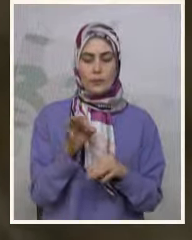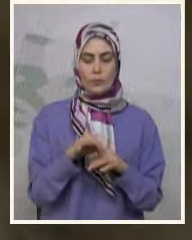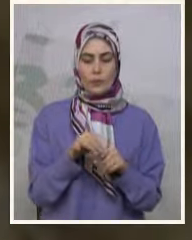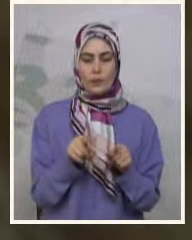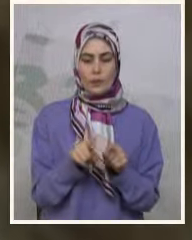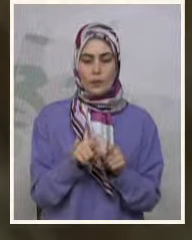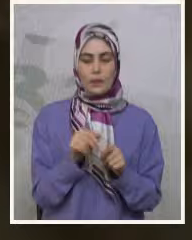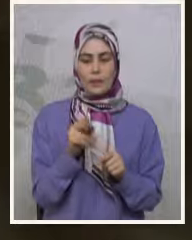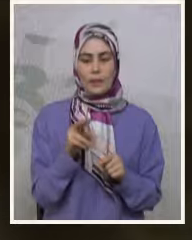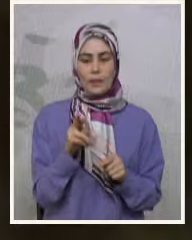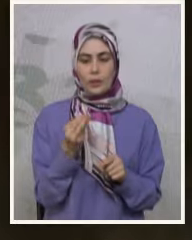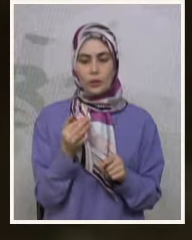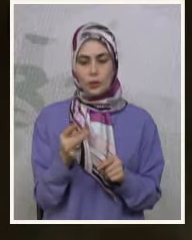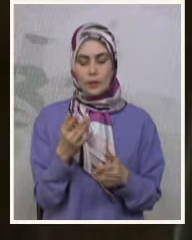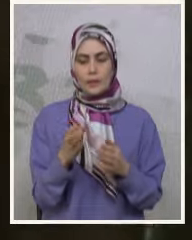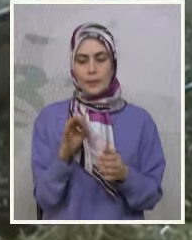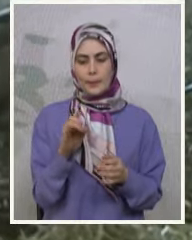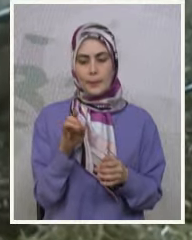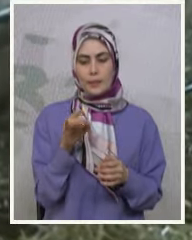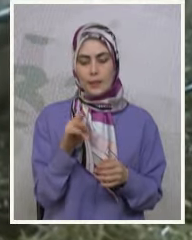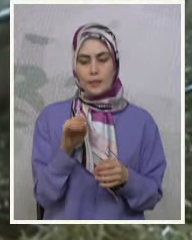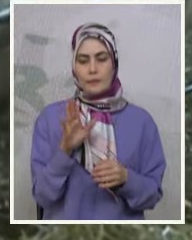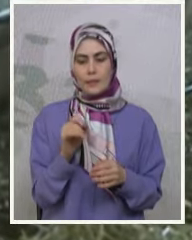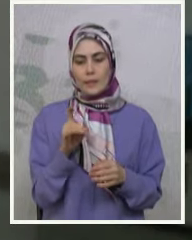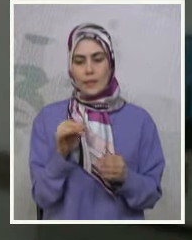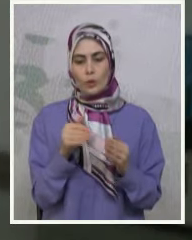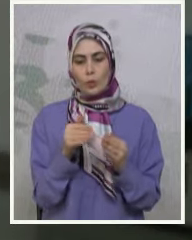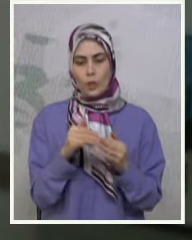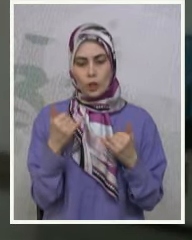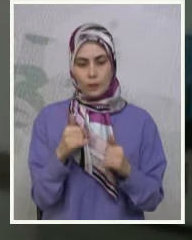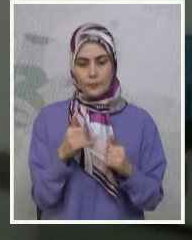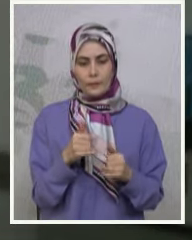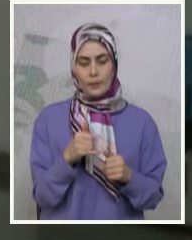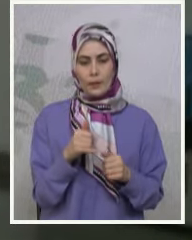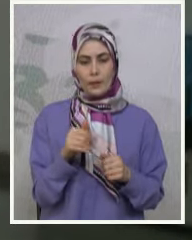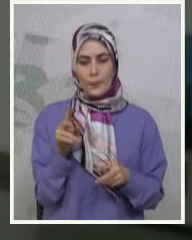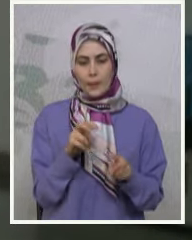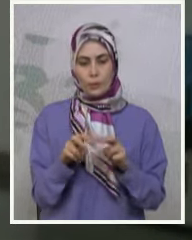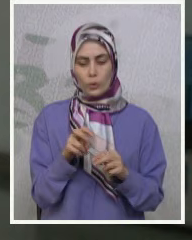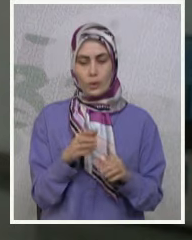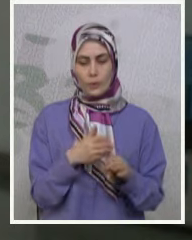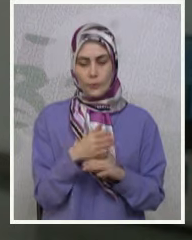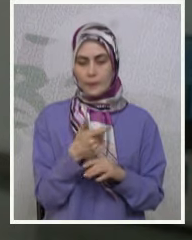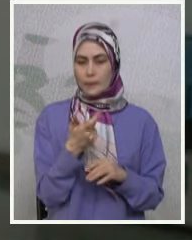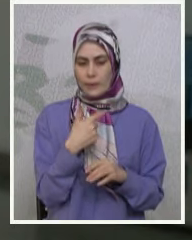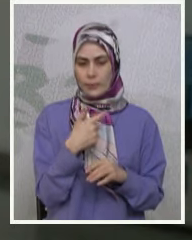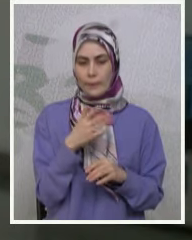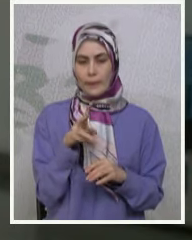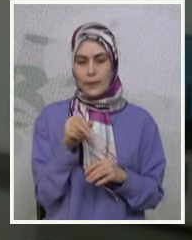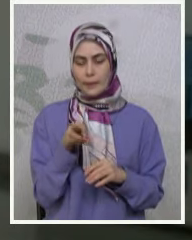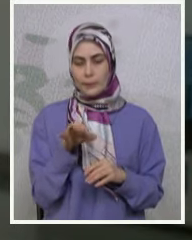такого заболевания, как ящер или сибирская язва среди домашних животных? Мониторинговые исследования, которые мы направляем в Ставрополь, во